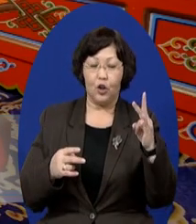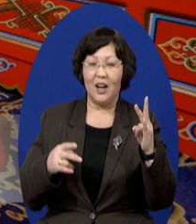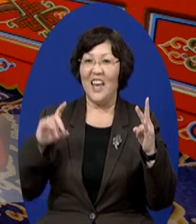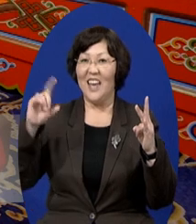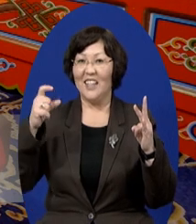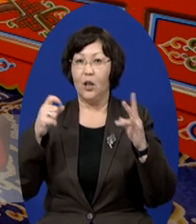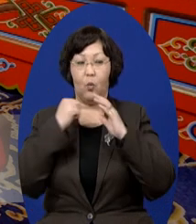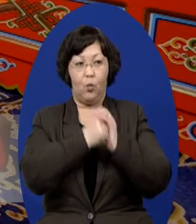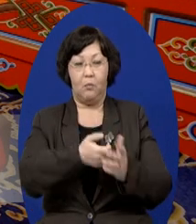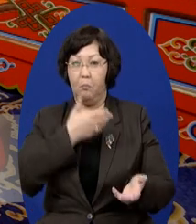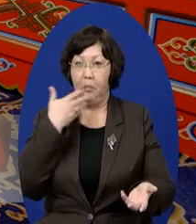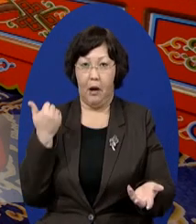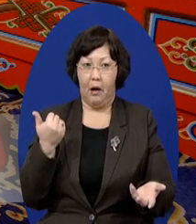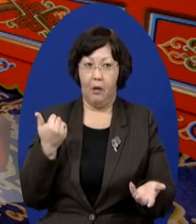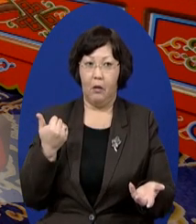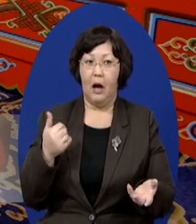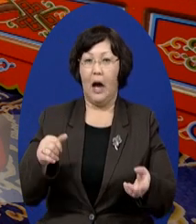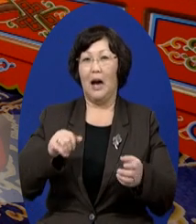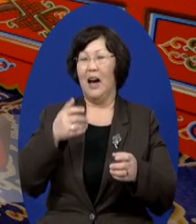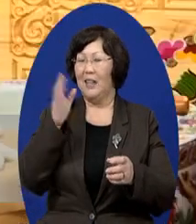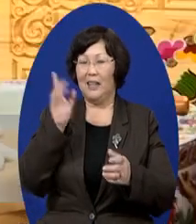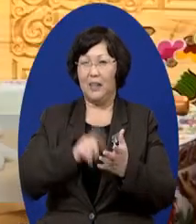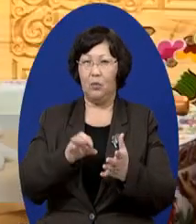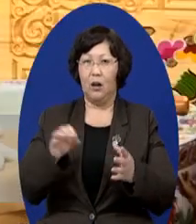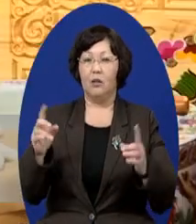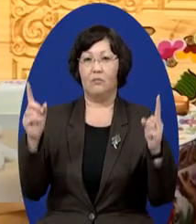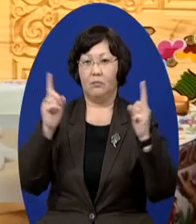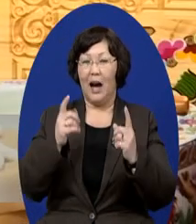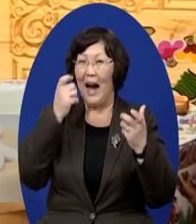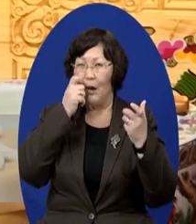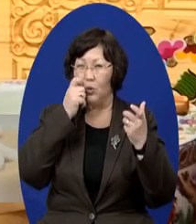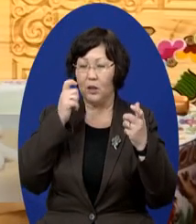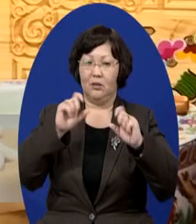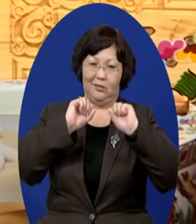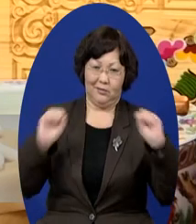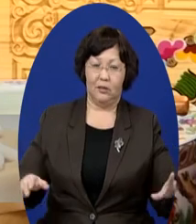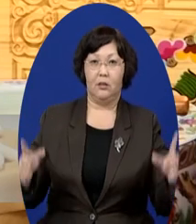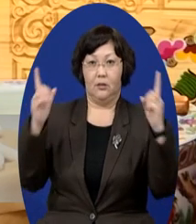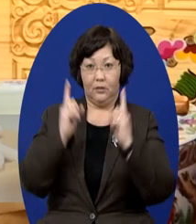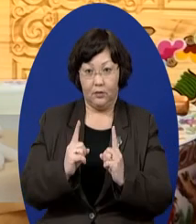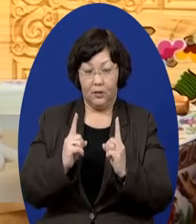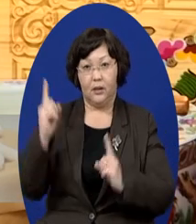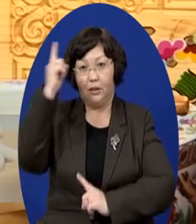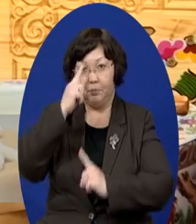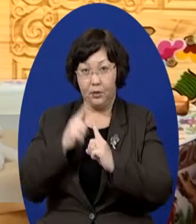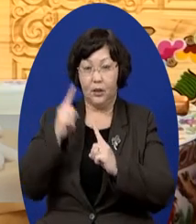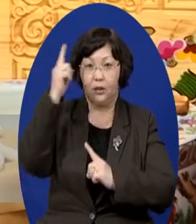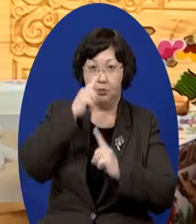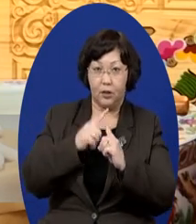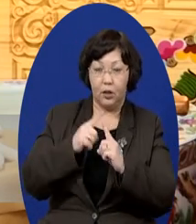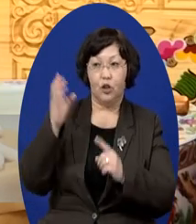хамаагүй хичнээн асуудалтай амьдрал байсан ч яг урд урдаасаа ар суугаад утсан буц байхгүй нэг нэг харж байгаа девчиртэй гэж ээлжиж нэг нэг